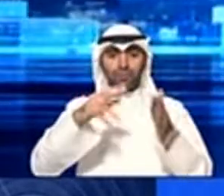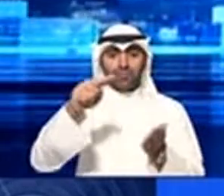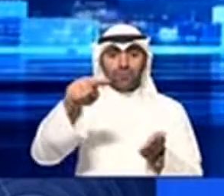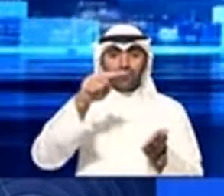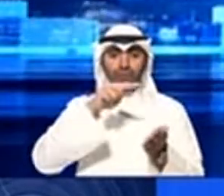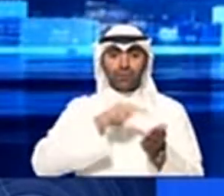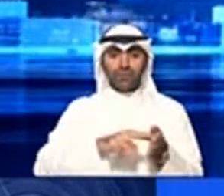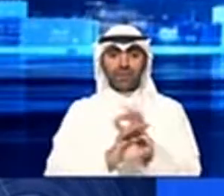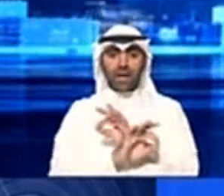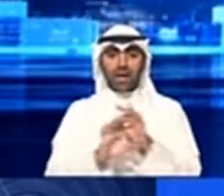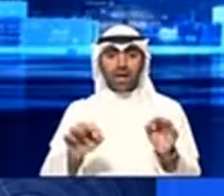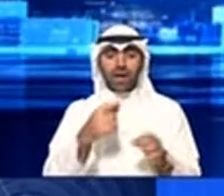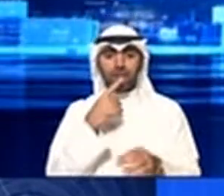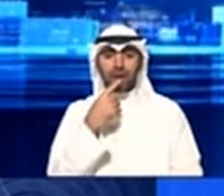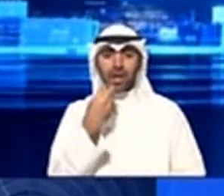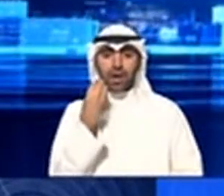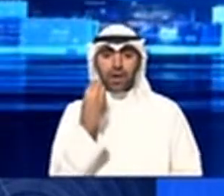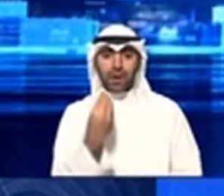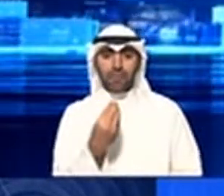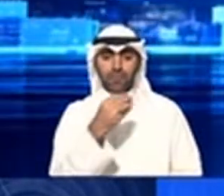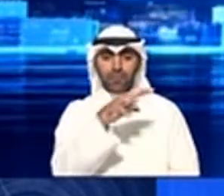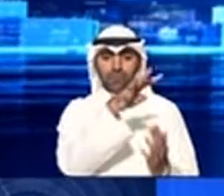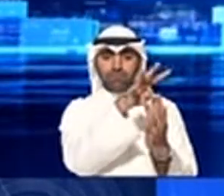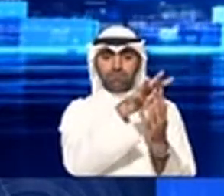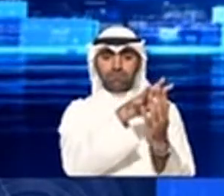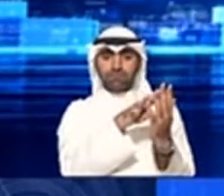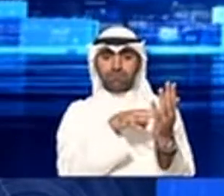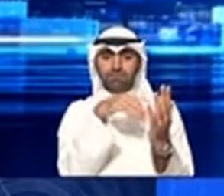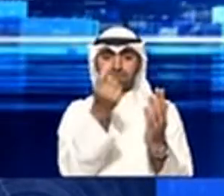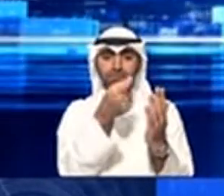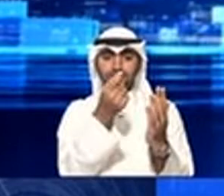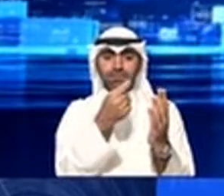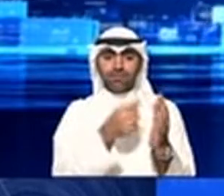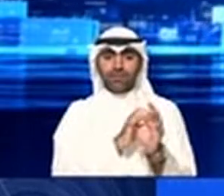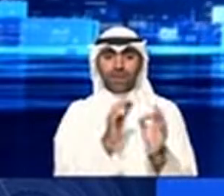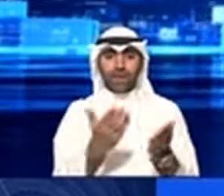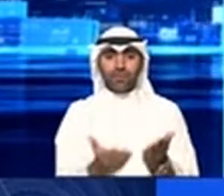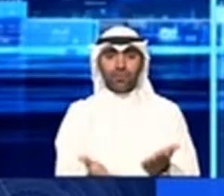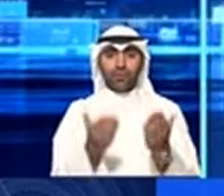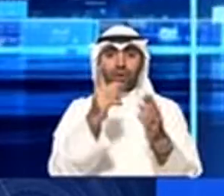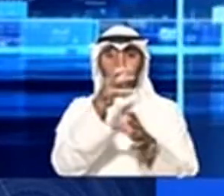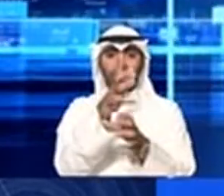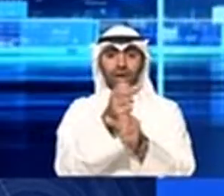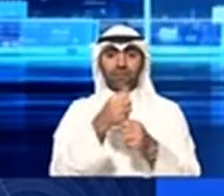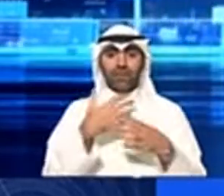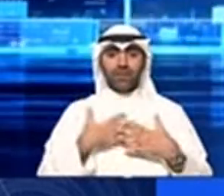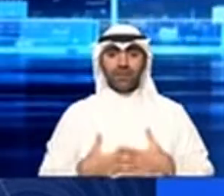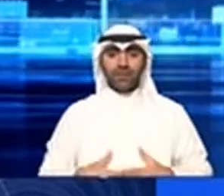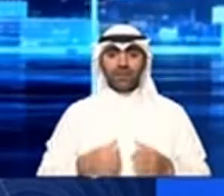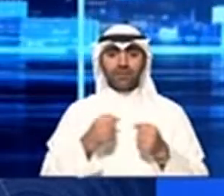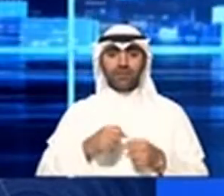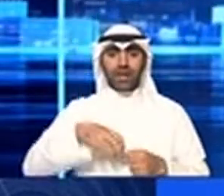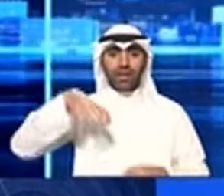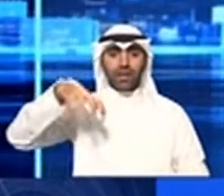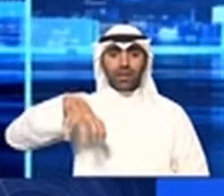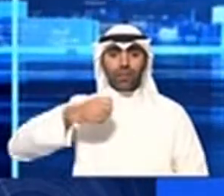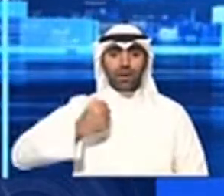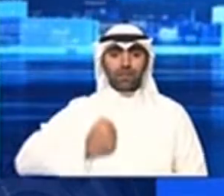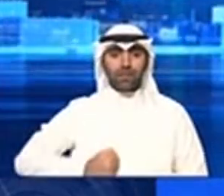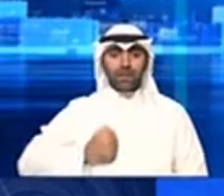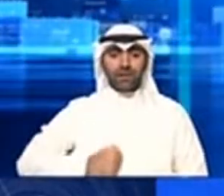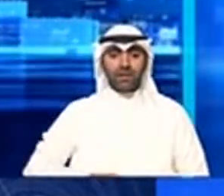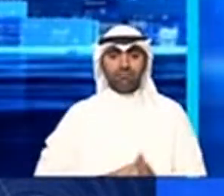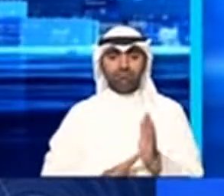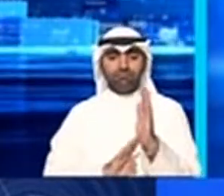تهنئة ومن طيب المشاعر بهذه المناسبة، متمنيا له دوام الصحة والعافية ولمملكة البحرين